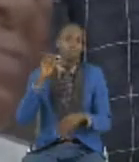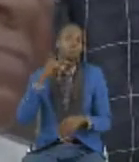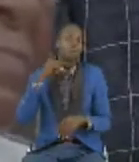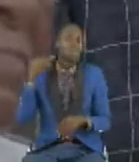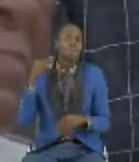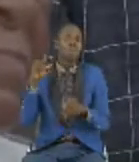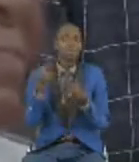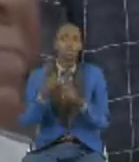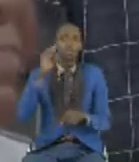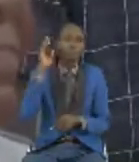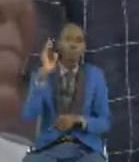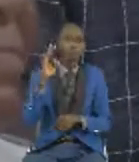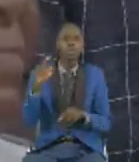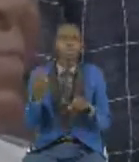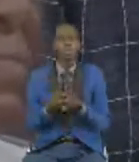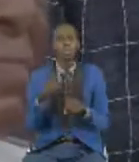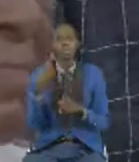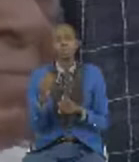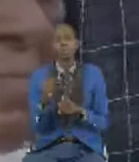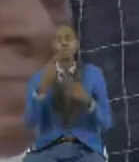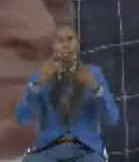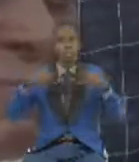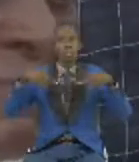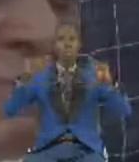la parole de l'Évangile,